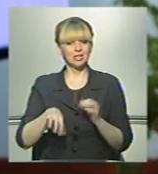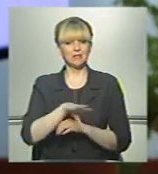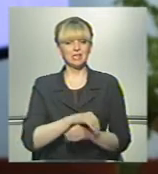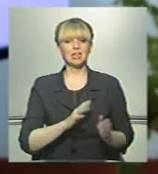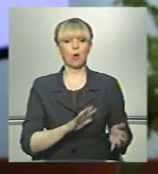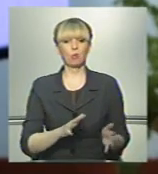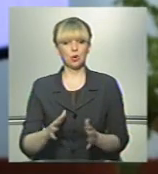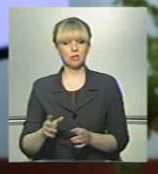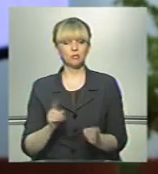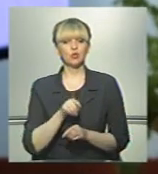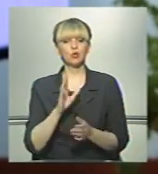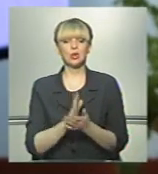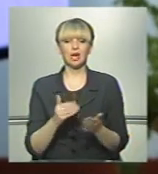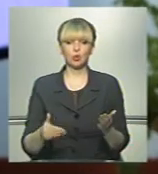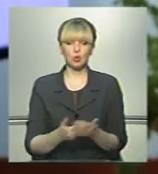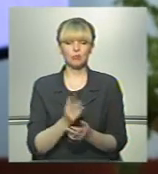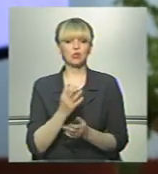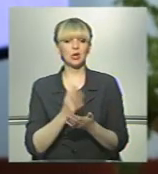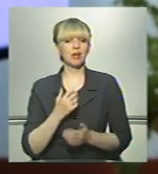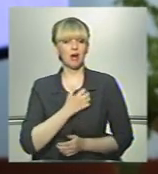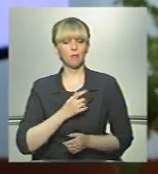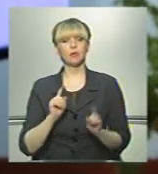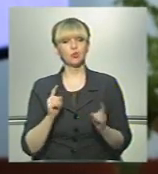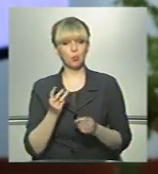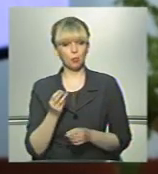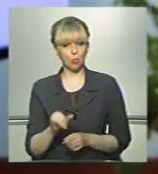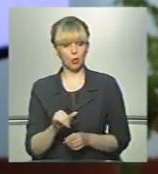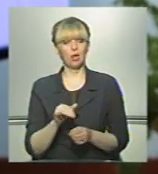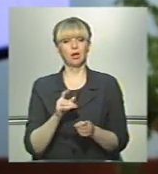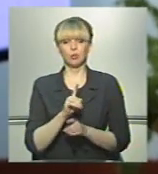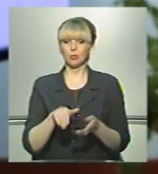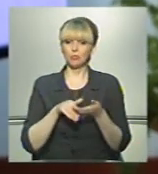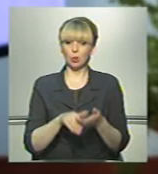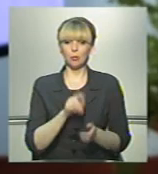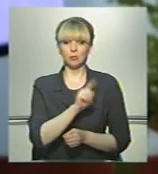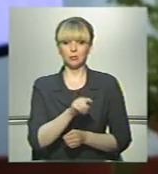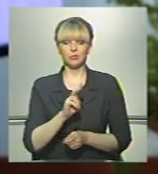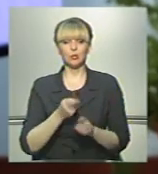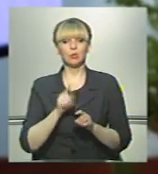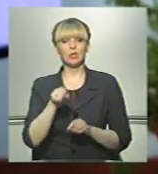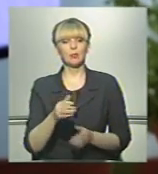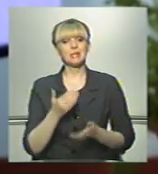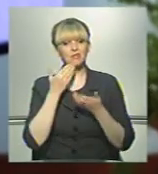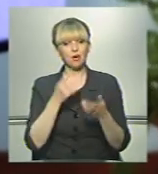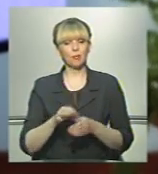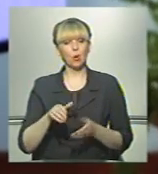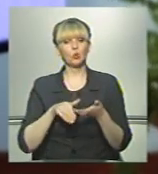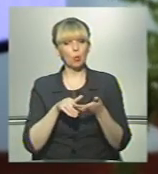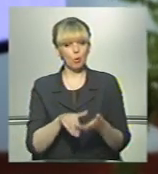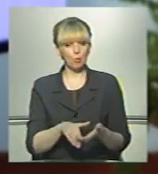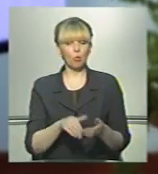подій, тобто що є новим і що є актуальним. Чому? Для того, щоб допомогти тим, хто до тебе звертається по